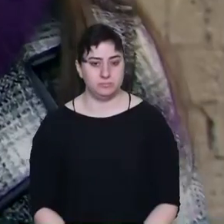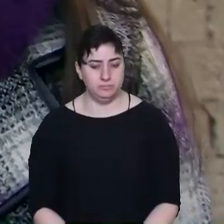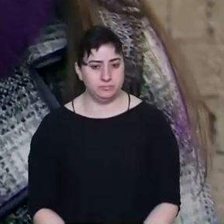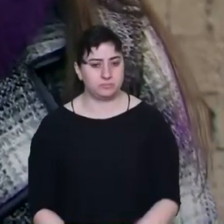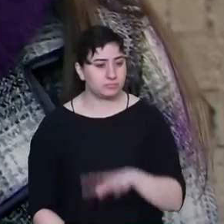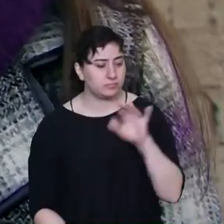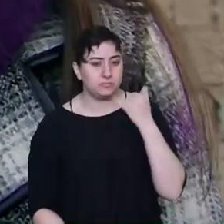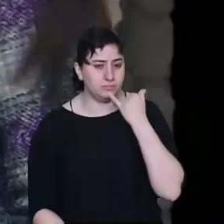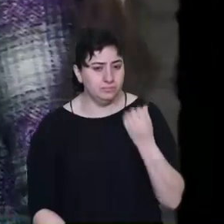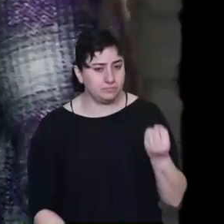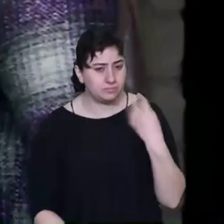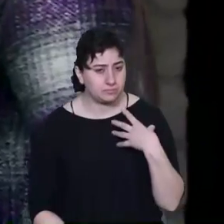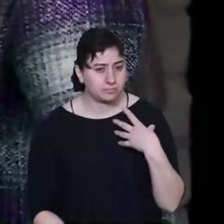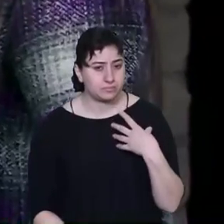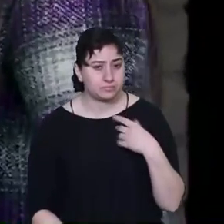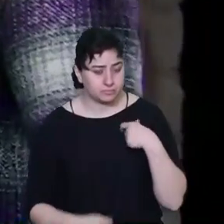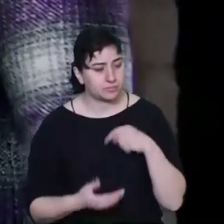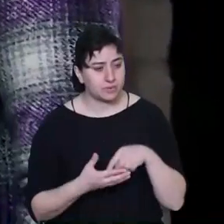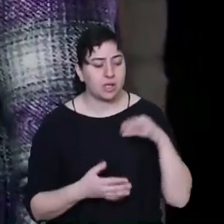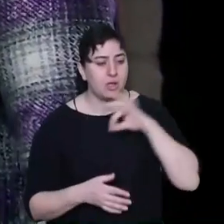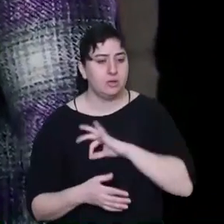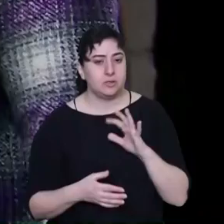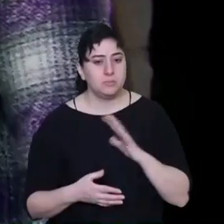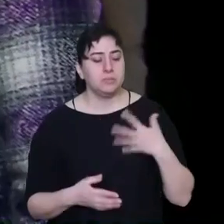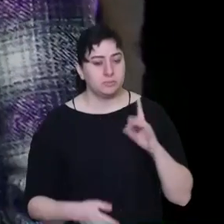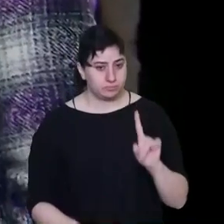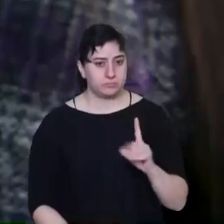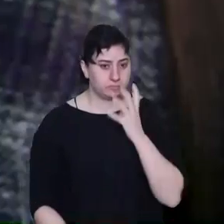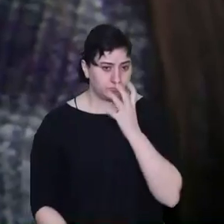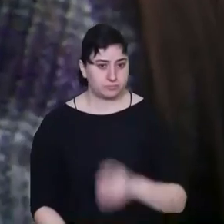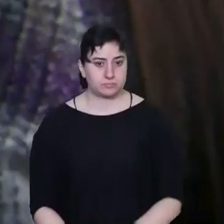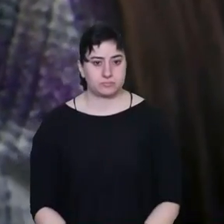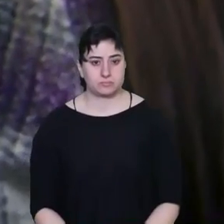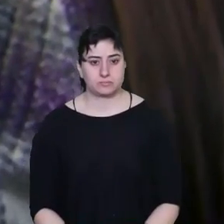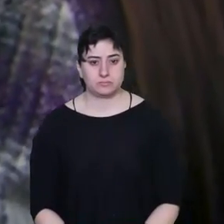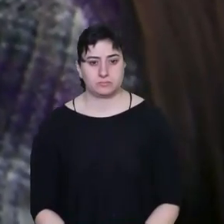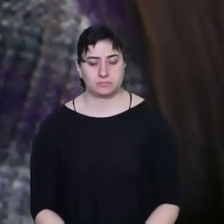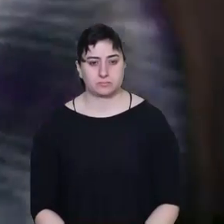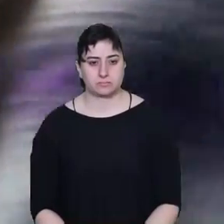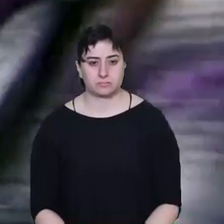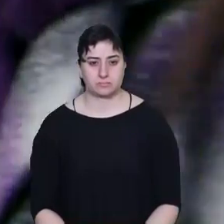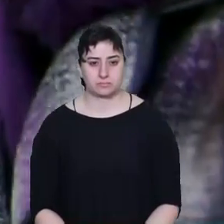Bana gönderdikleri telefon şimdi işimize yarayacak işte, merak etme. Bir dakika bekle. Bir